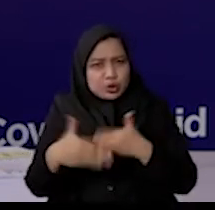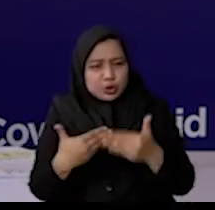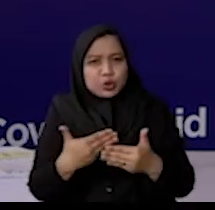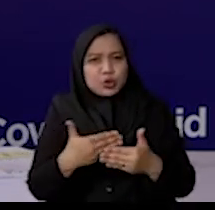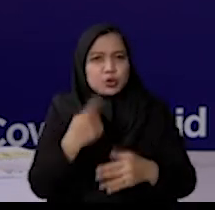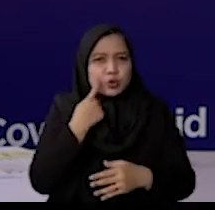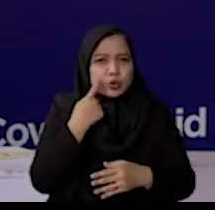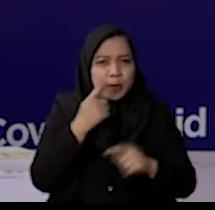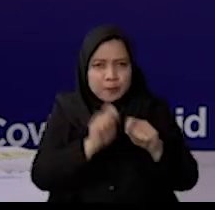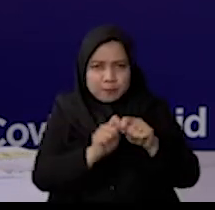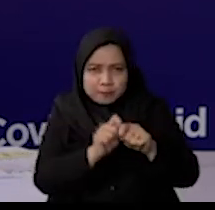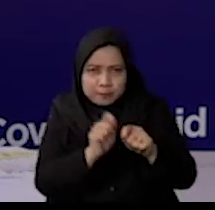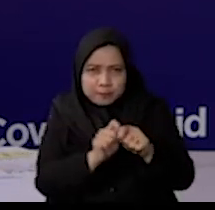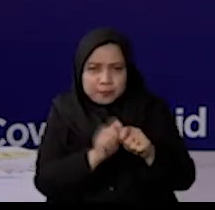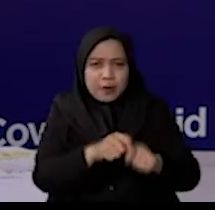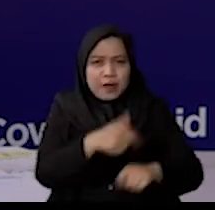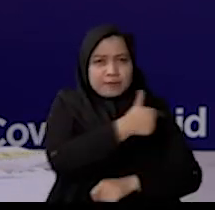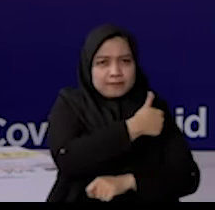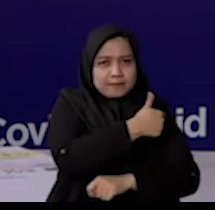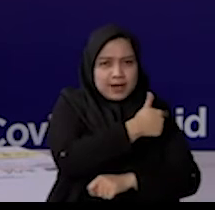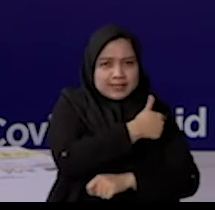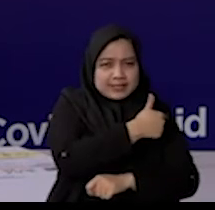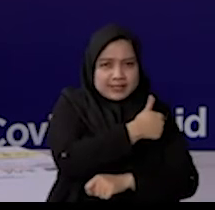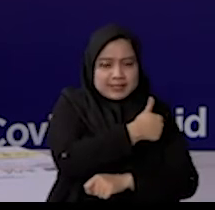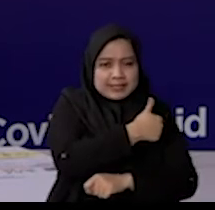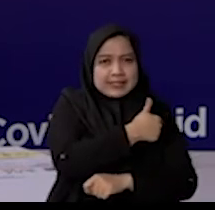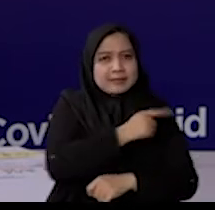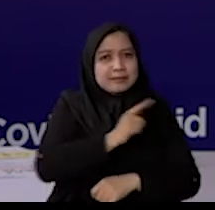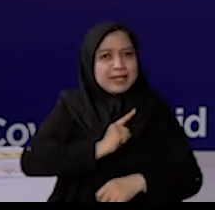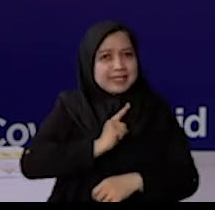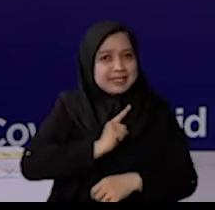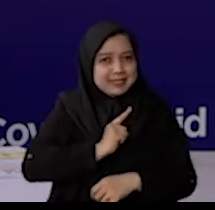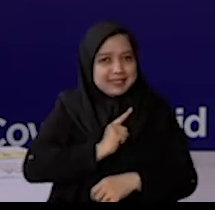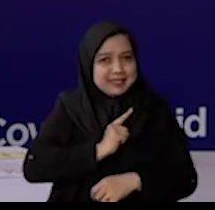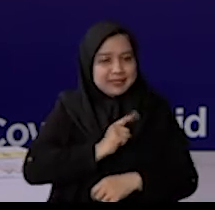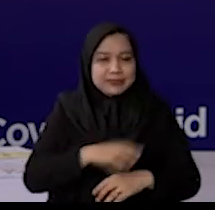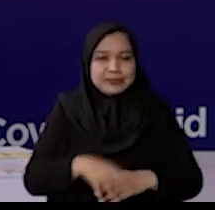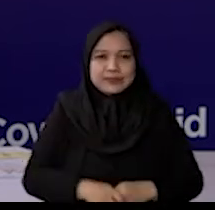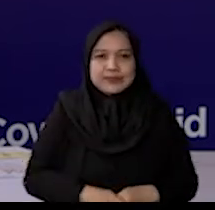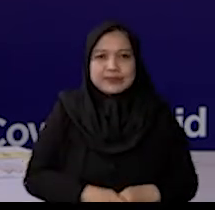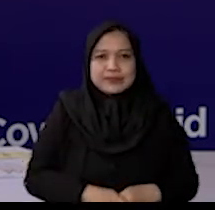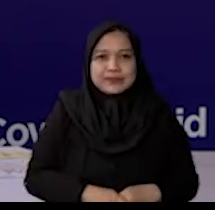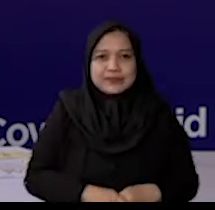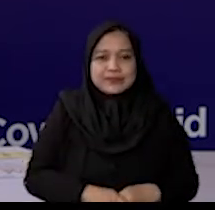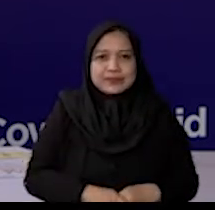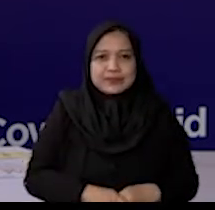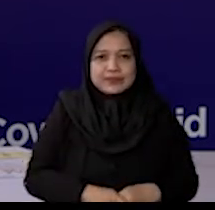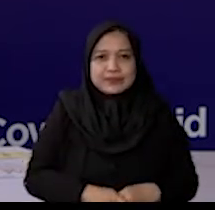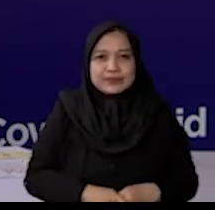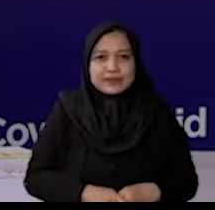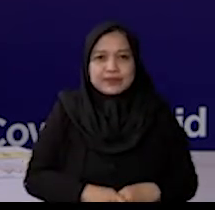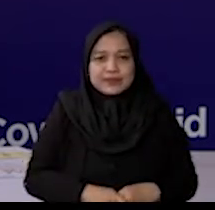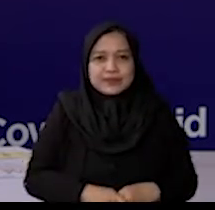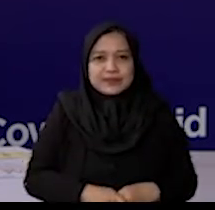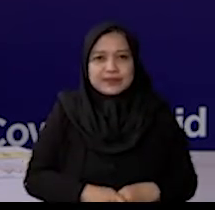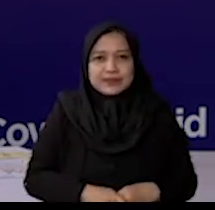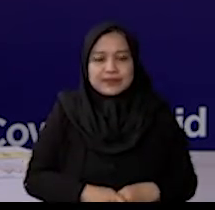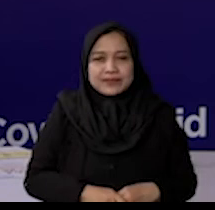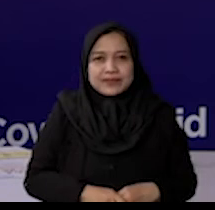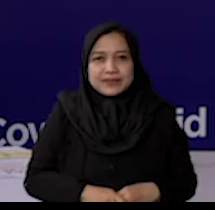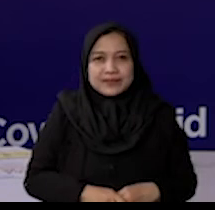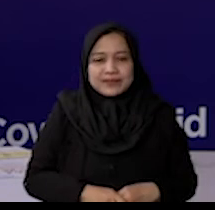pengadaan vaksin ataupun memproduksi vaksin secara mandiri. Dan melihat peran penting